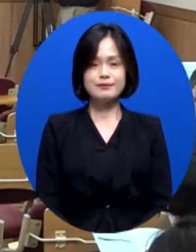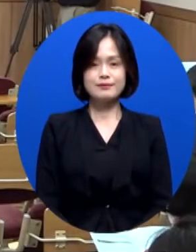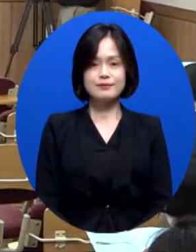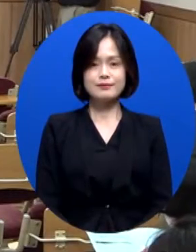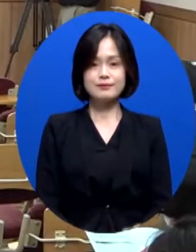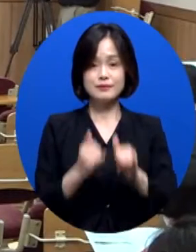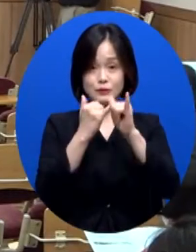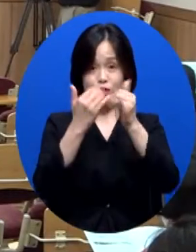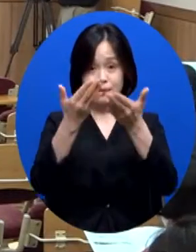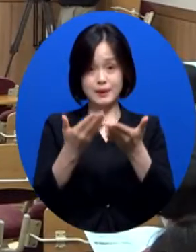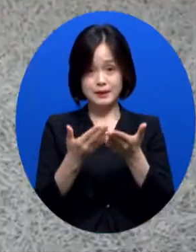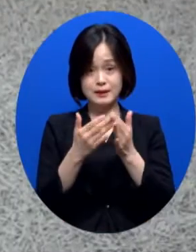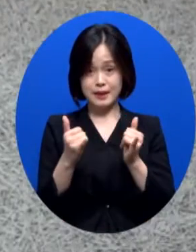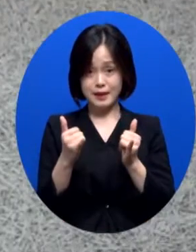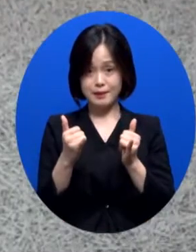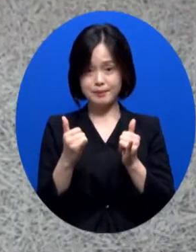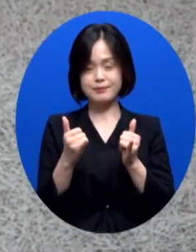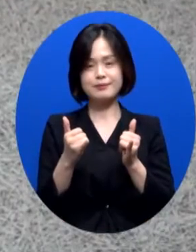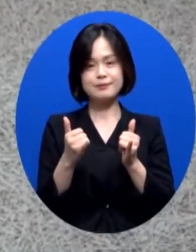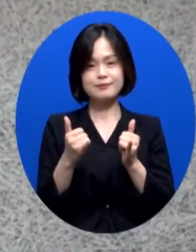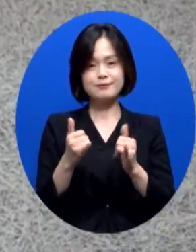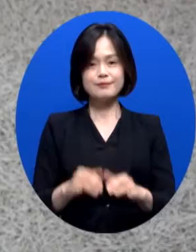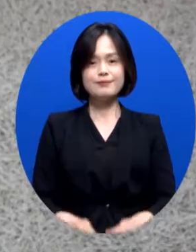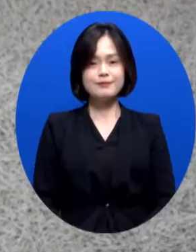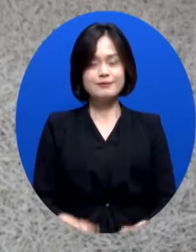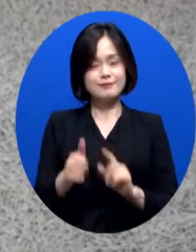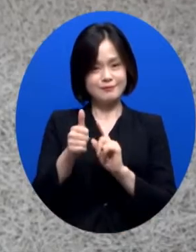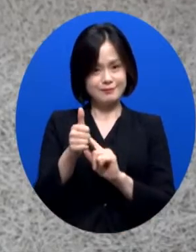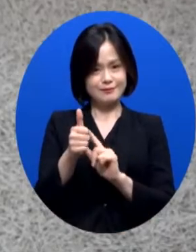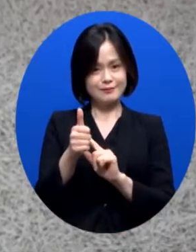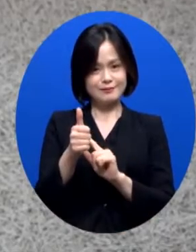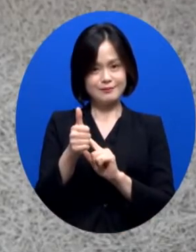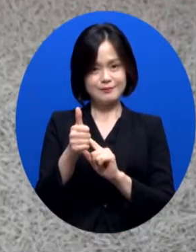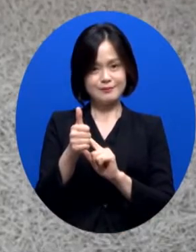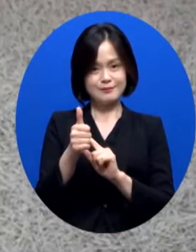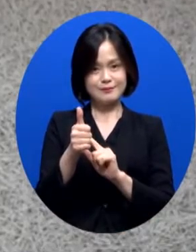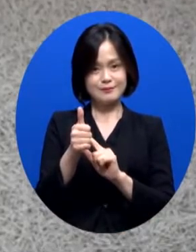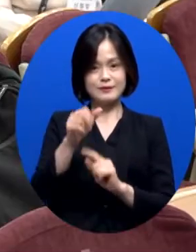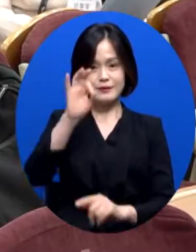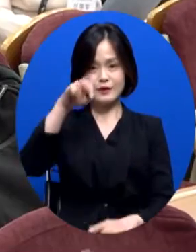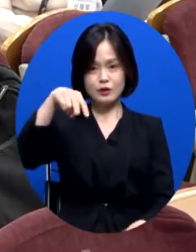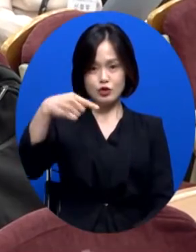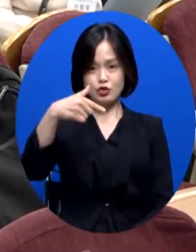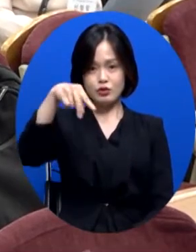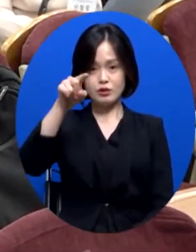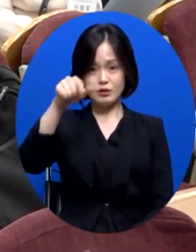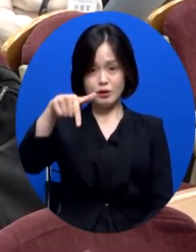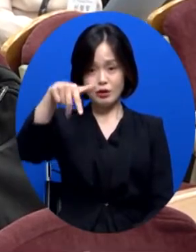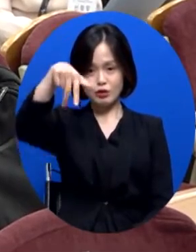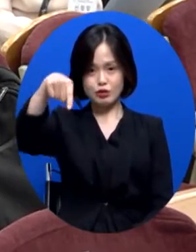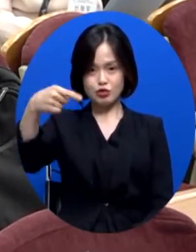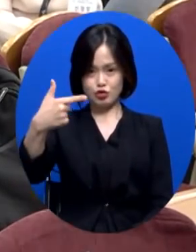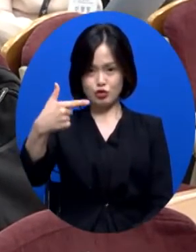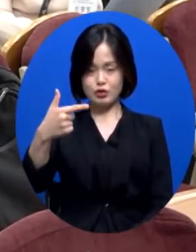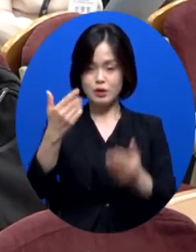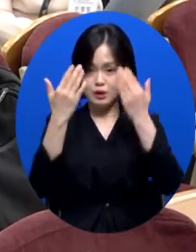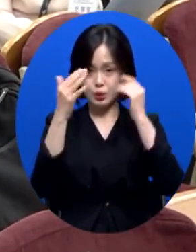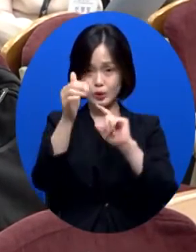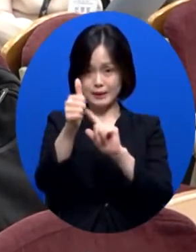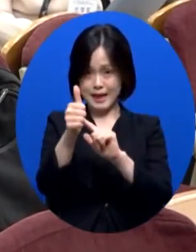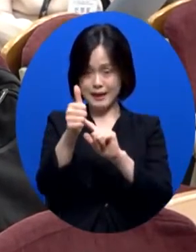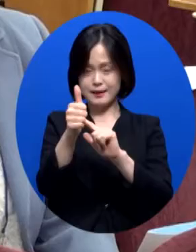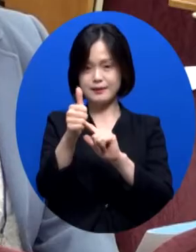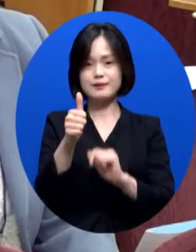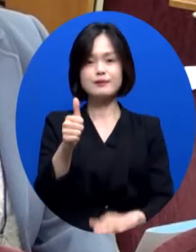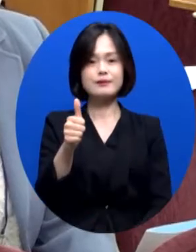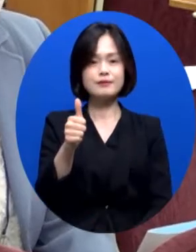올해 수상자에는 미국 허드슨 테일러 대학교와 언더우드 대학교 설립자인 윤석준 총장이 선정됐습니다.